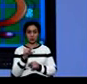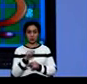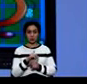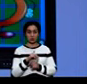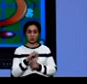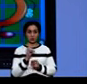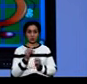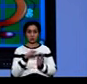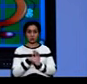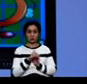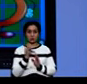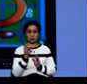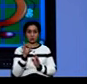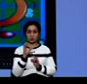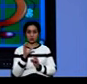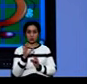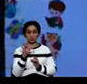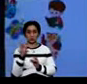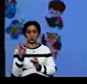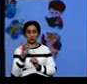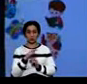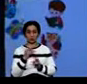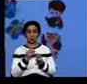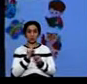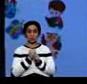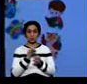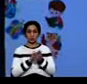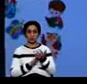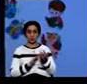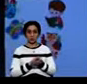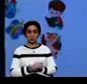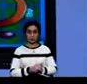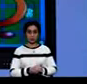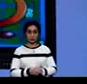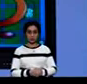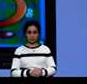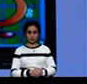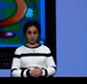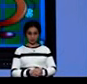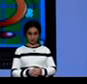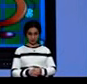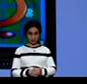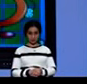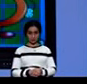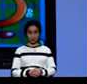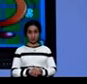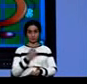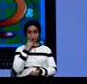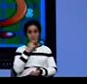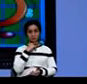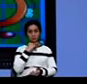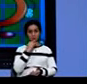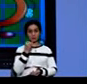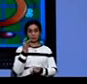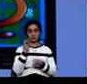слово «яблоко» относится к среднему роду. Работаем дальше. Ребята, обратите